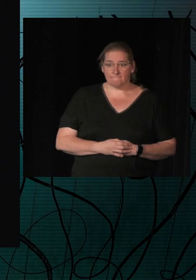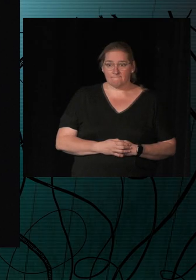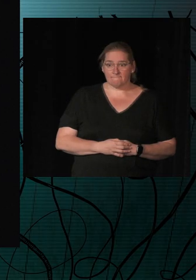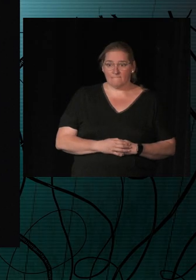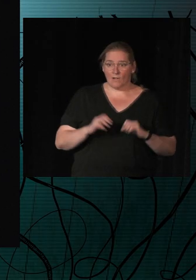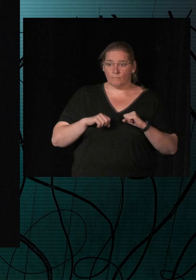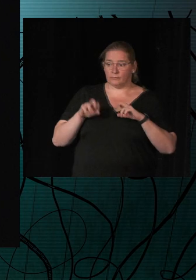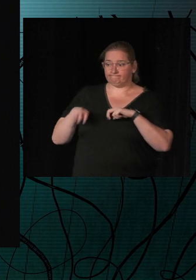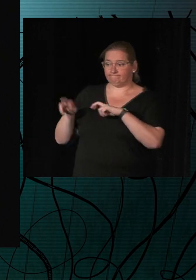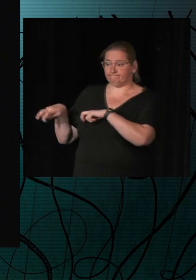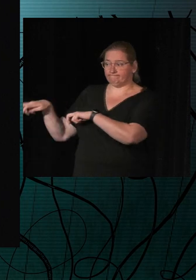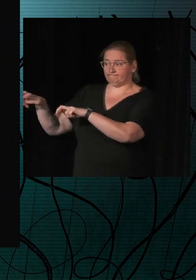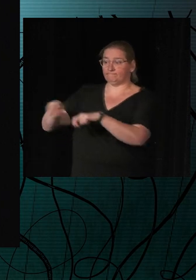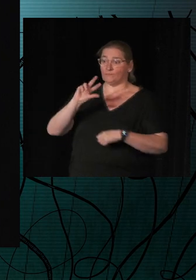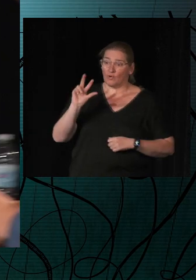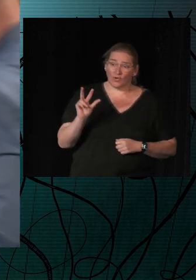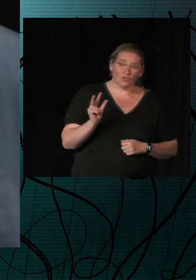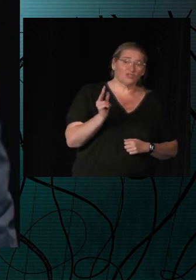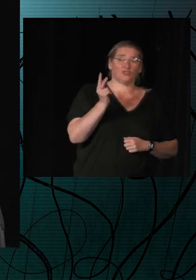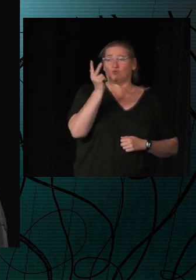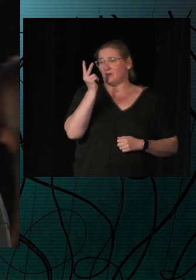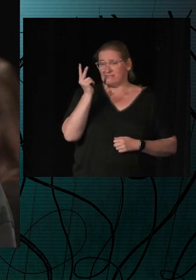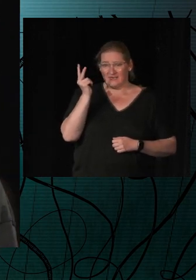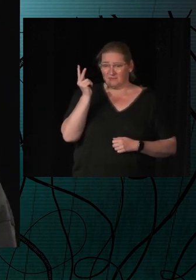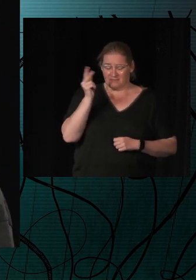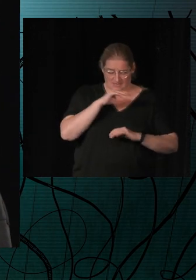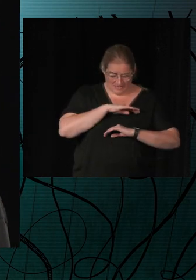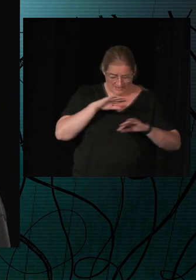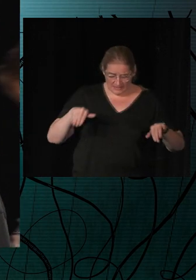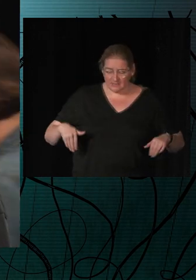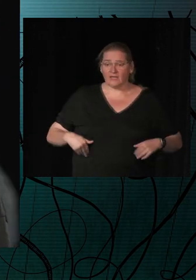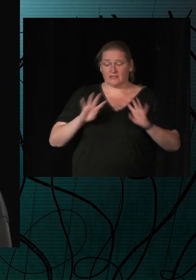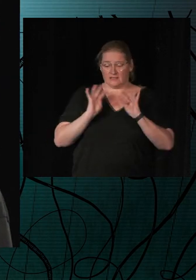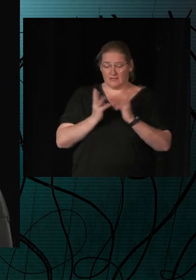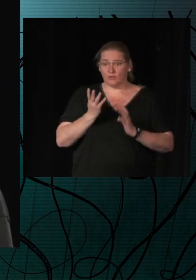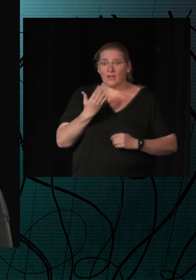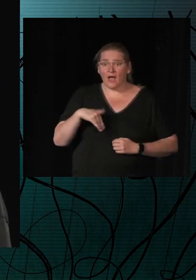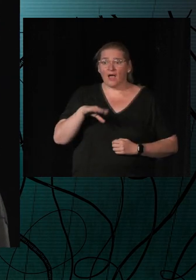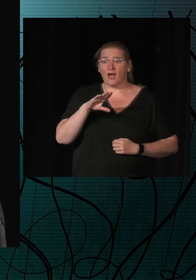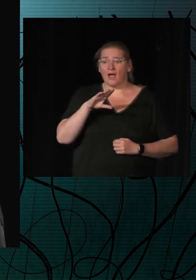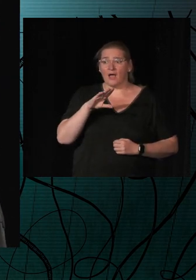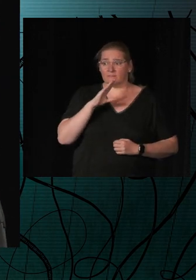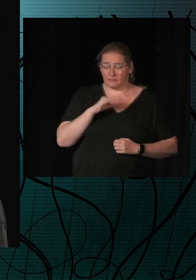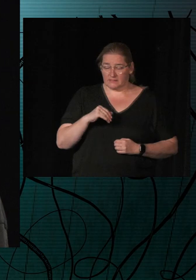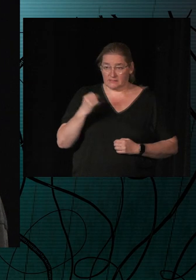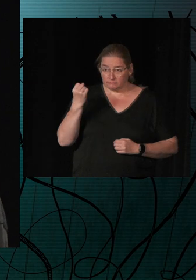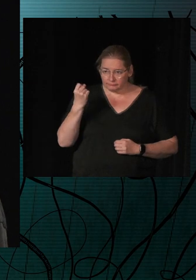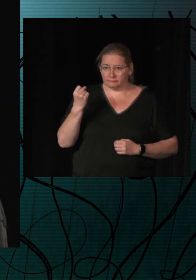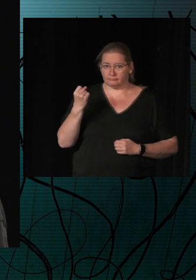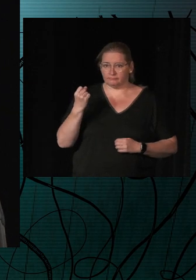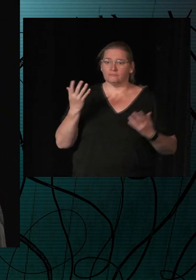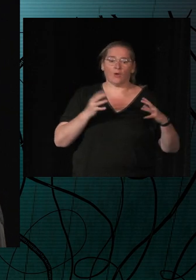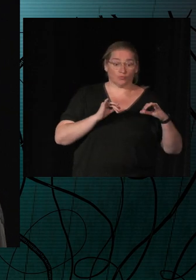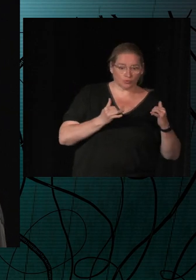et donc pour la troè et déjà dernière table ronde de cet après-midi qui s'appelle jouer à se faire peur